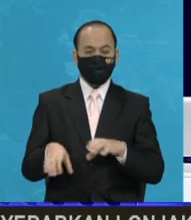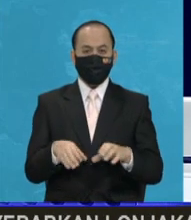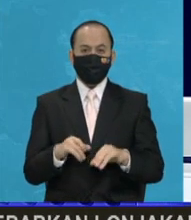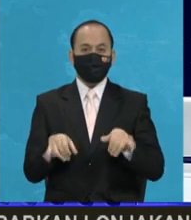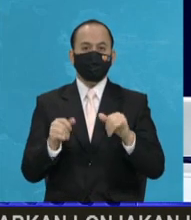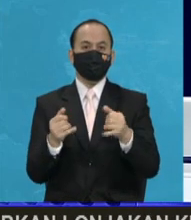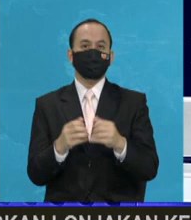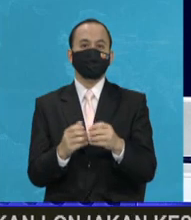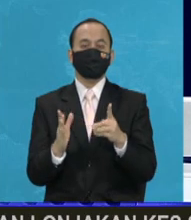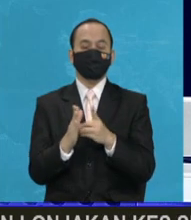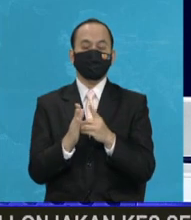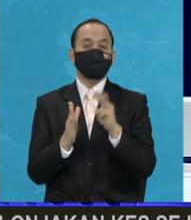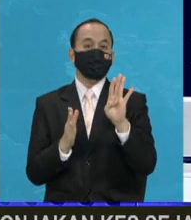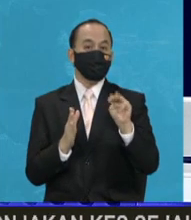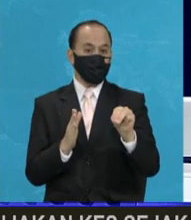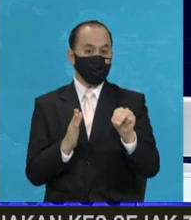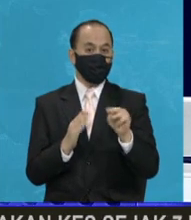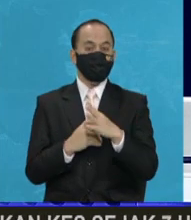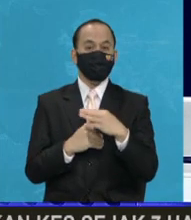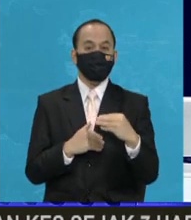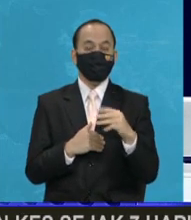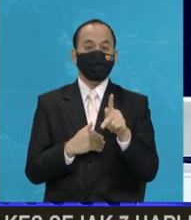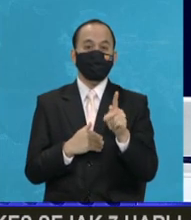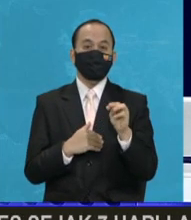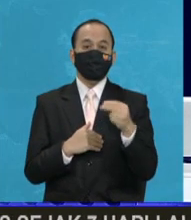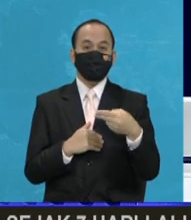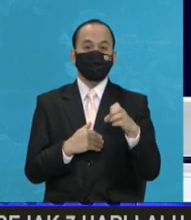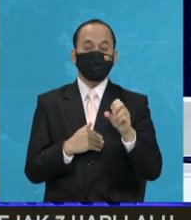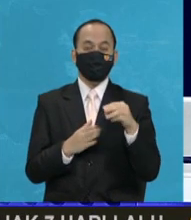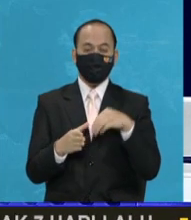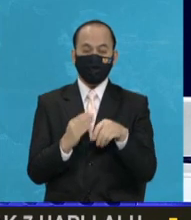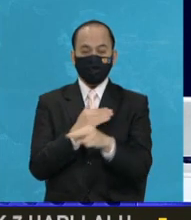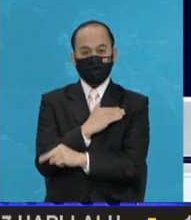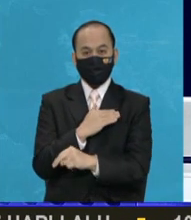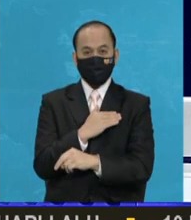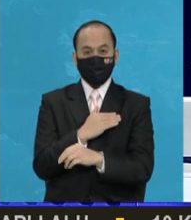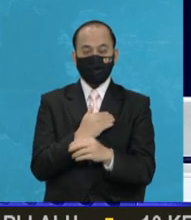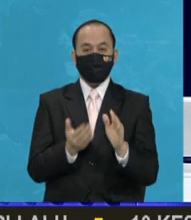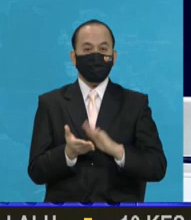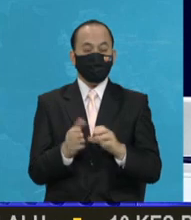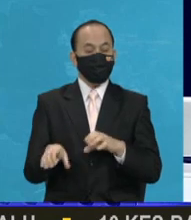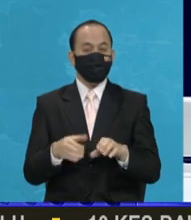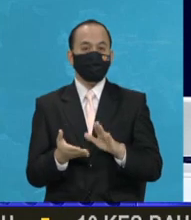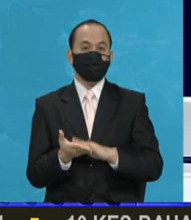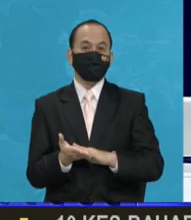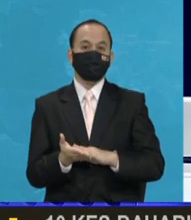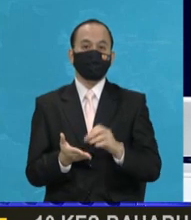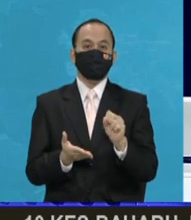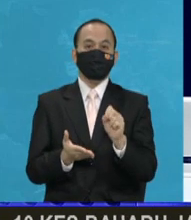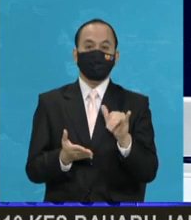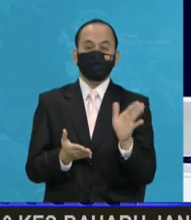oleh jabatan daerah Brunei dan Bora Kementerian halefa Dalam Negeri diarahkan di Sekolah Menengah sedino Umar al-khattab